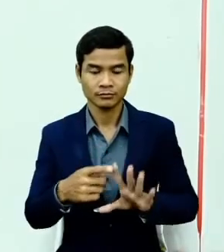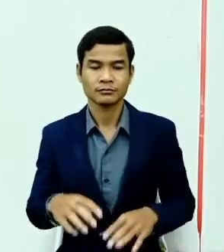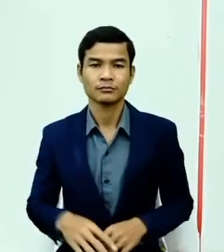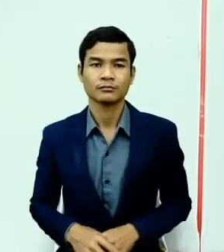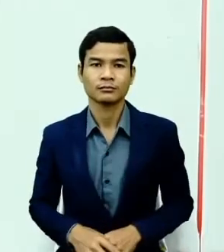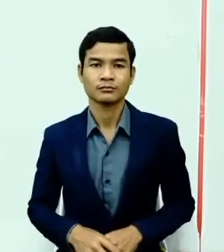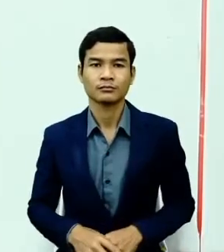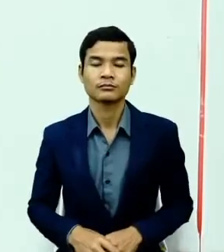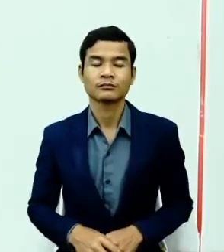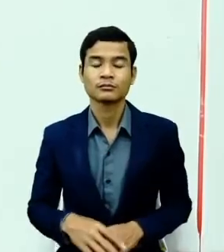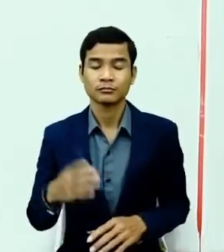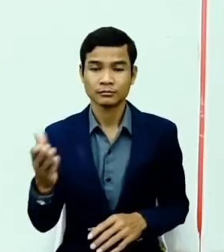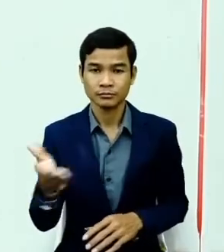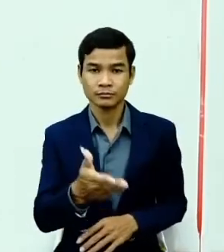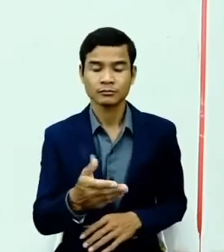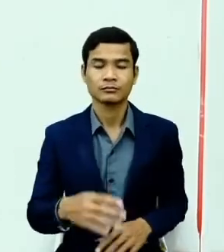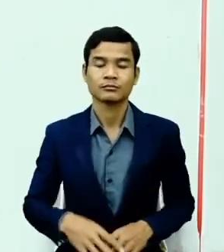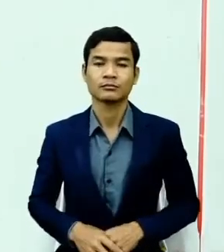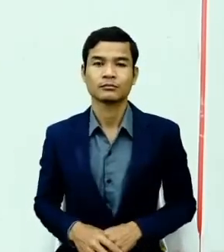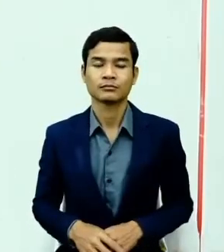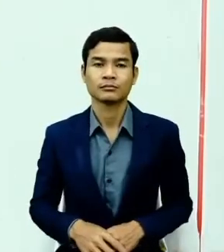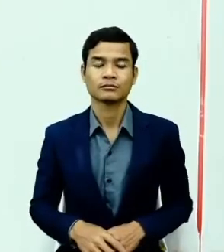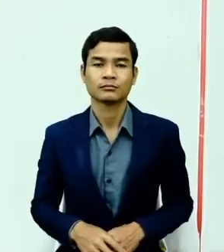ជីចាស់កូន